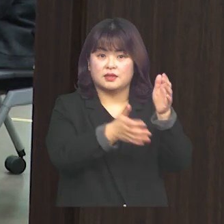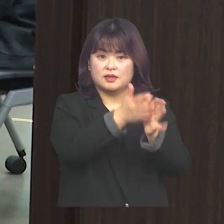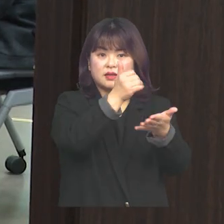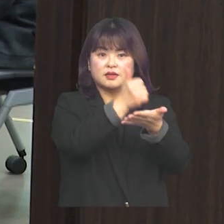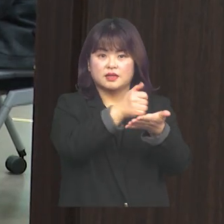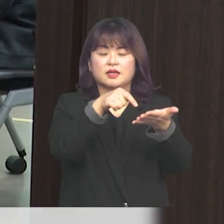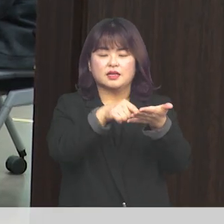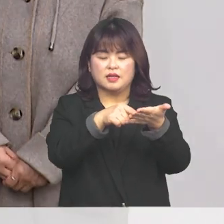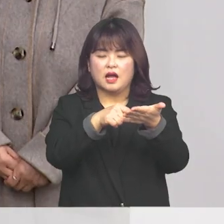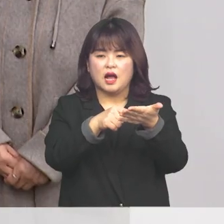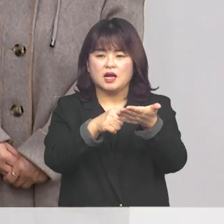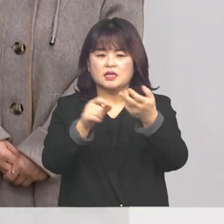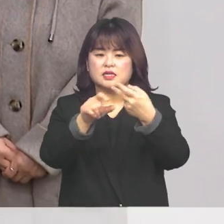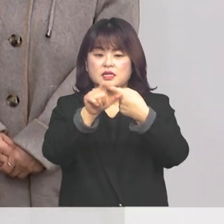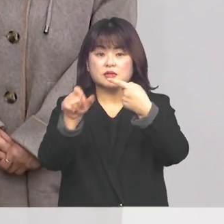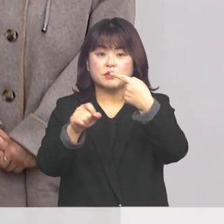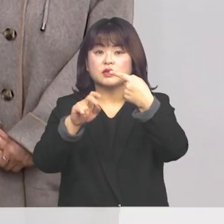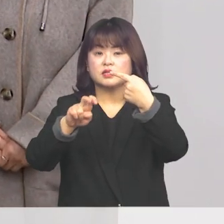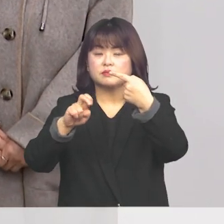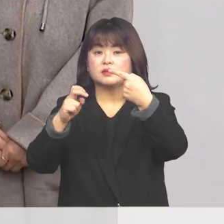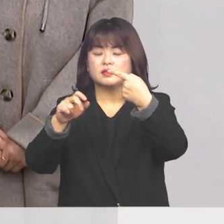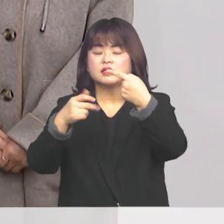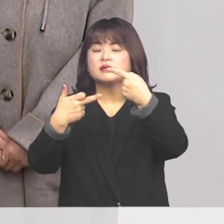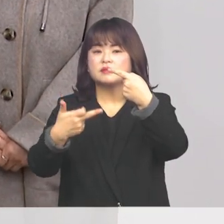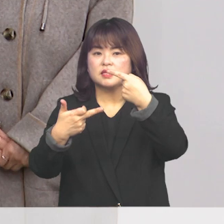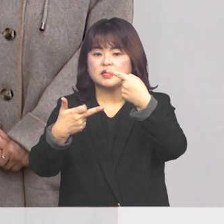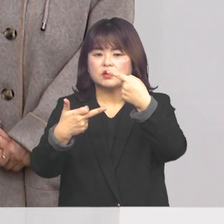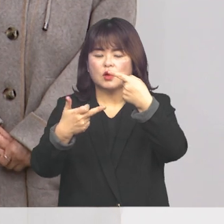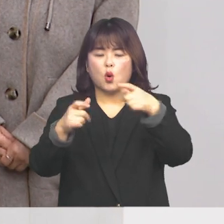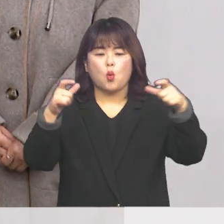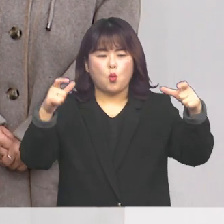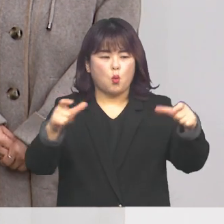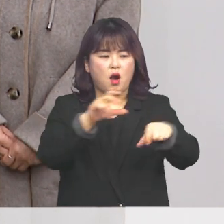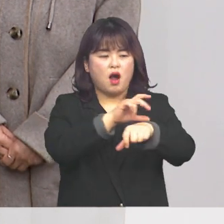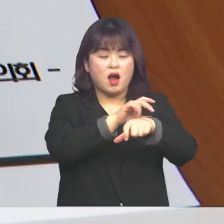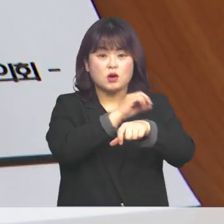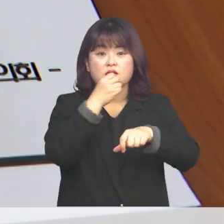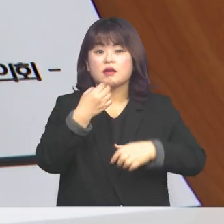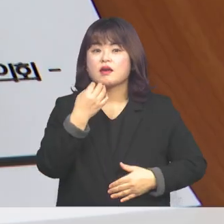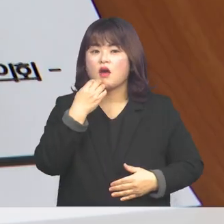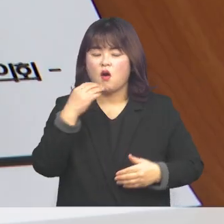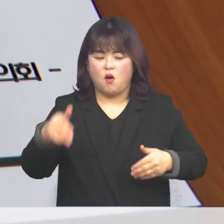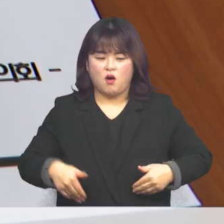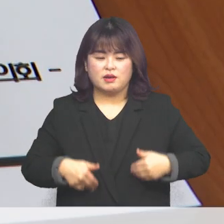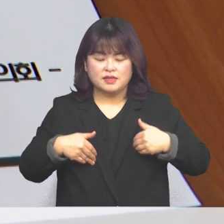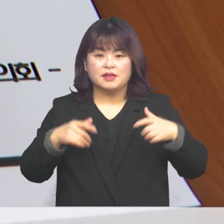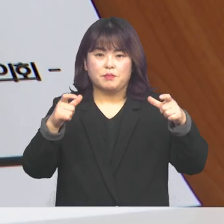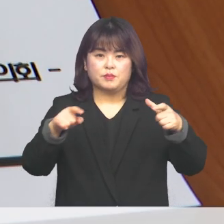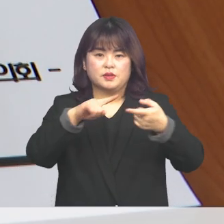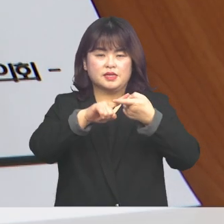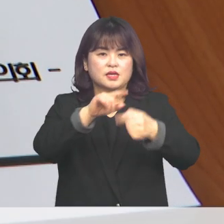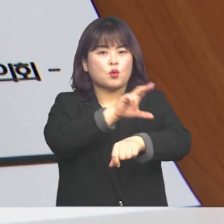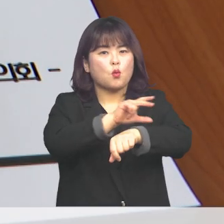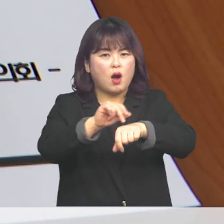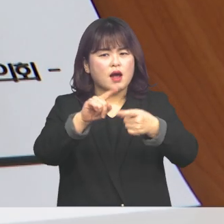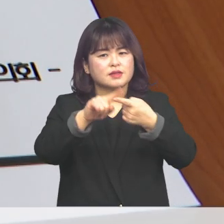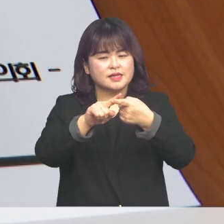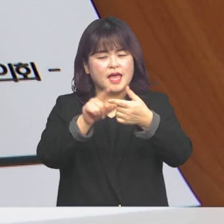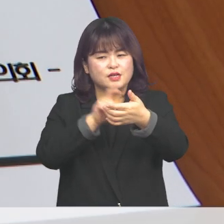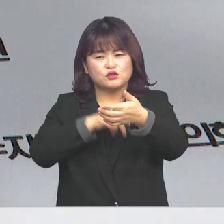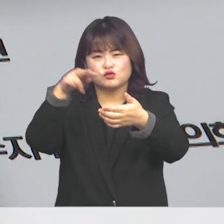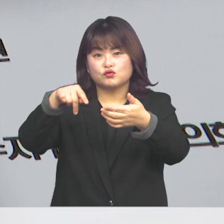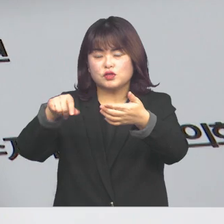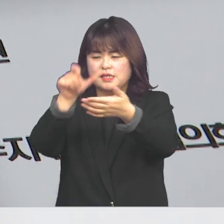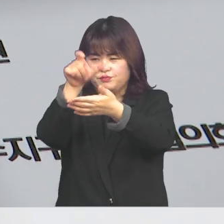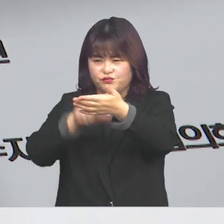이상일 용인특례시장은 지난 17일 경기 남부 광역철도 신설에 대한 염원을 담은 수지구 시민 18,475명의